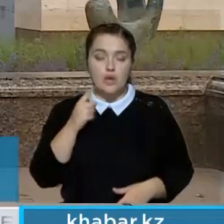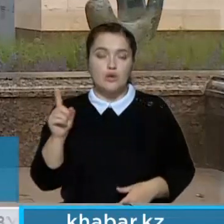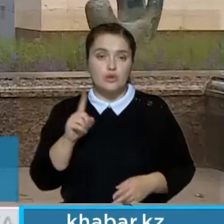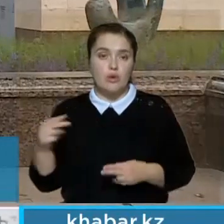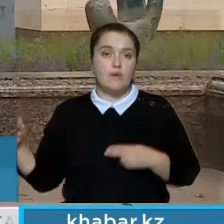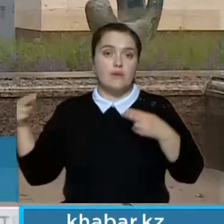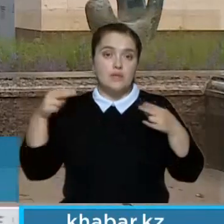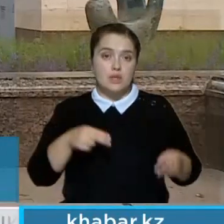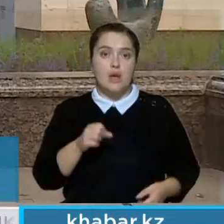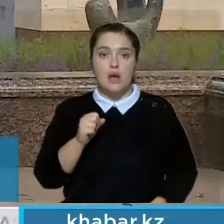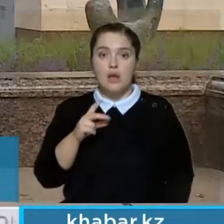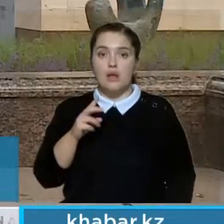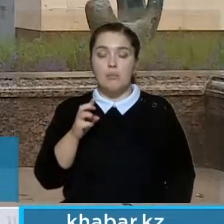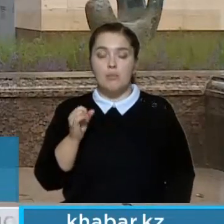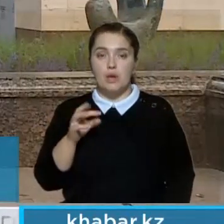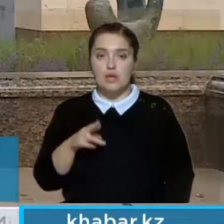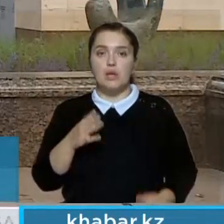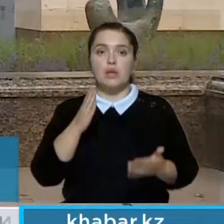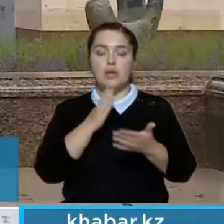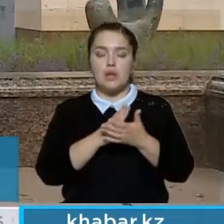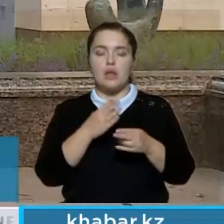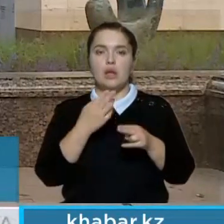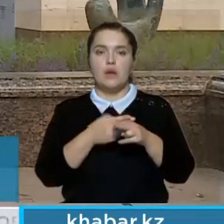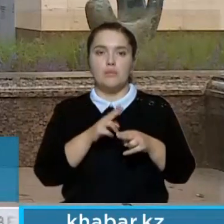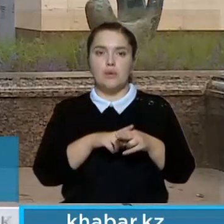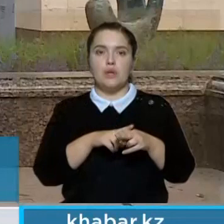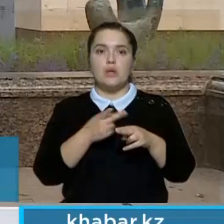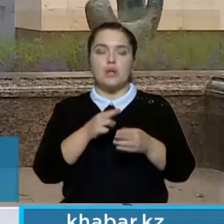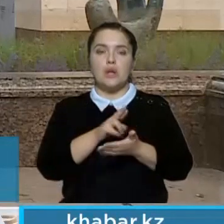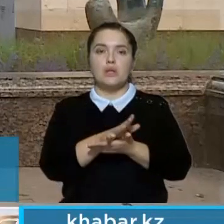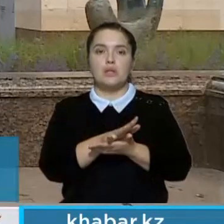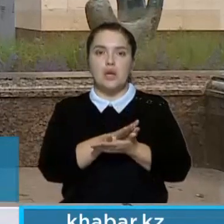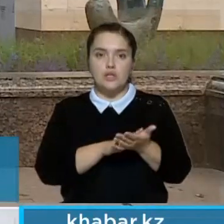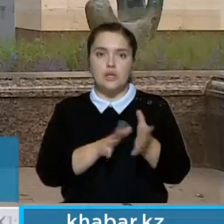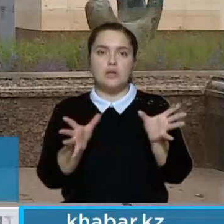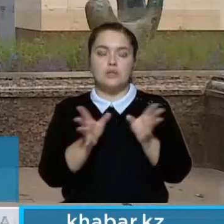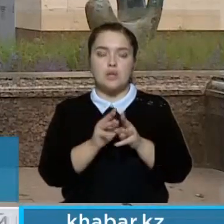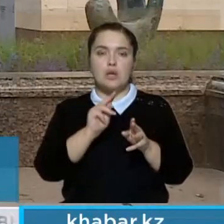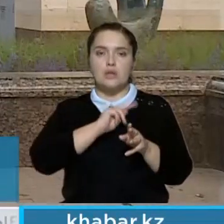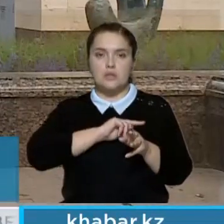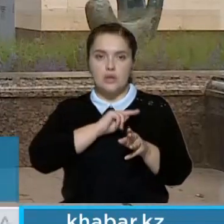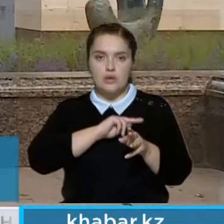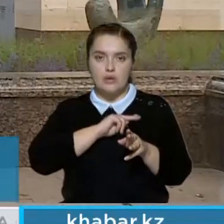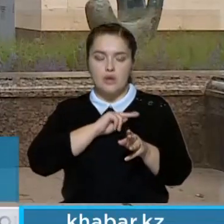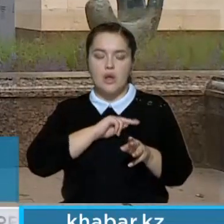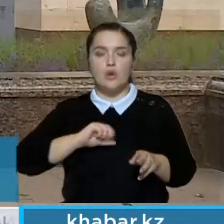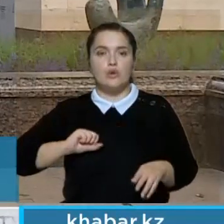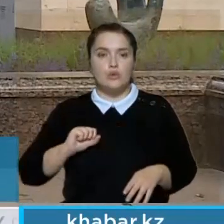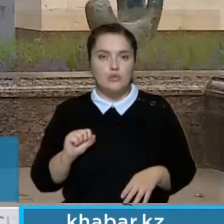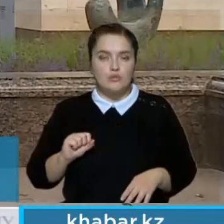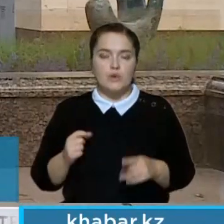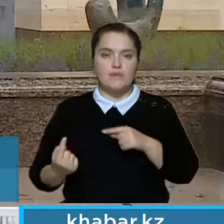визит президента Албании в нашу страну заложил прочный фундамент для дальнейшего сотрудничества, основанного на дружбе